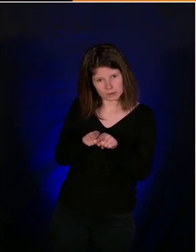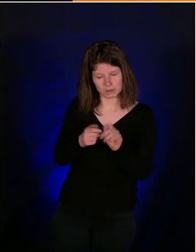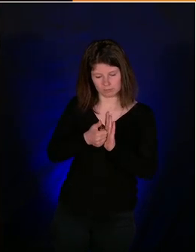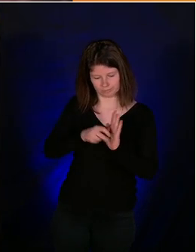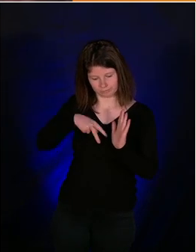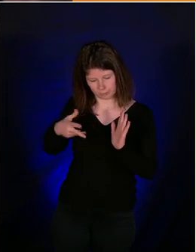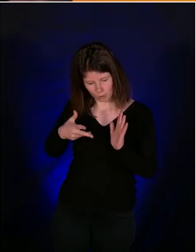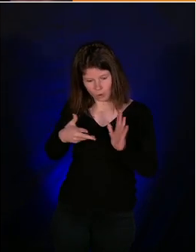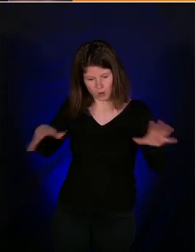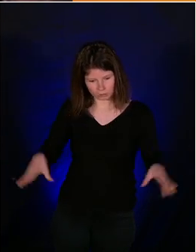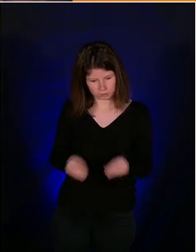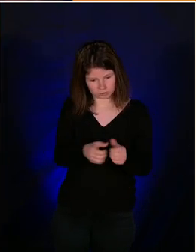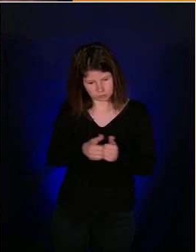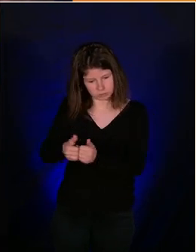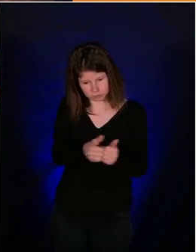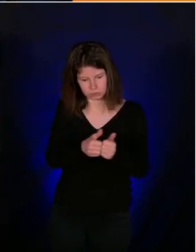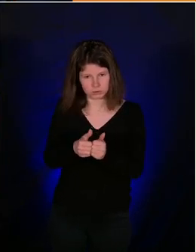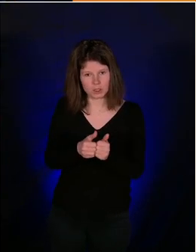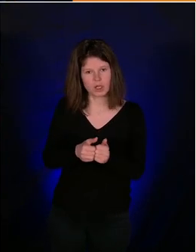par remercier Philippe Martinez.